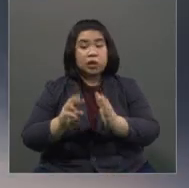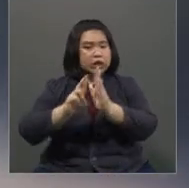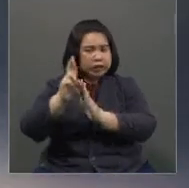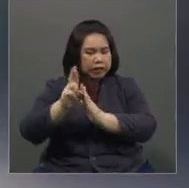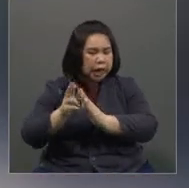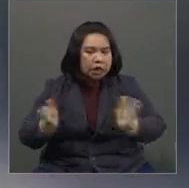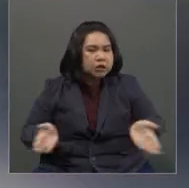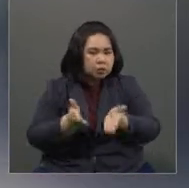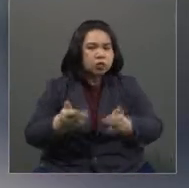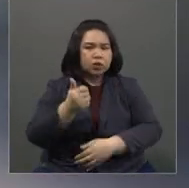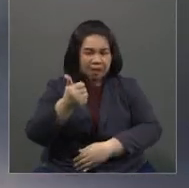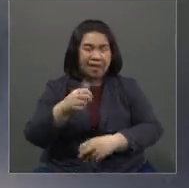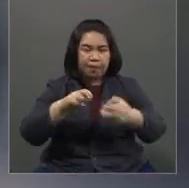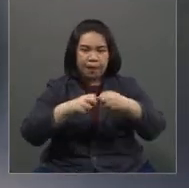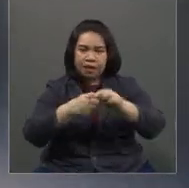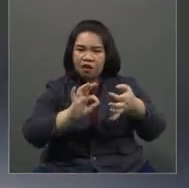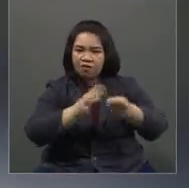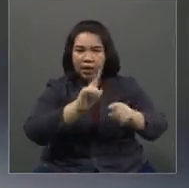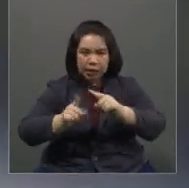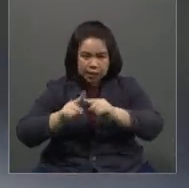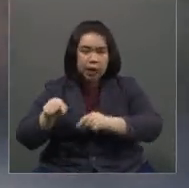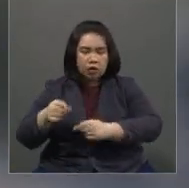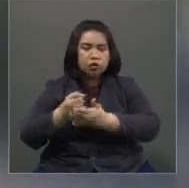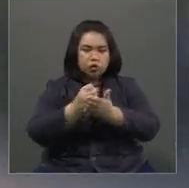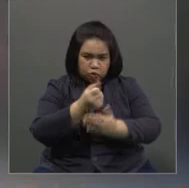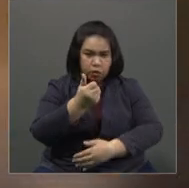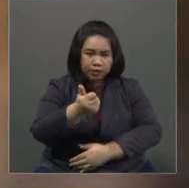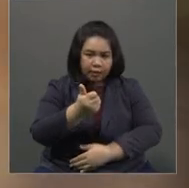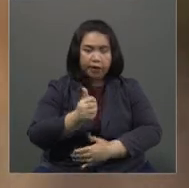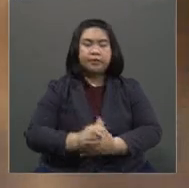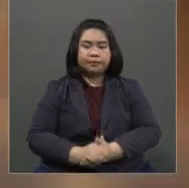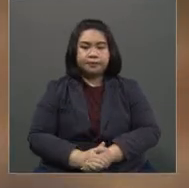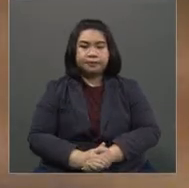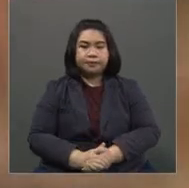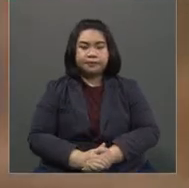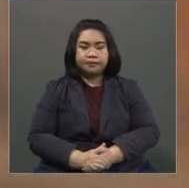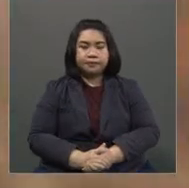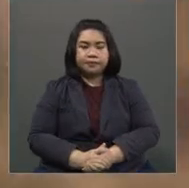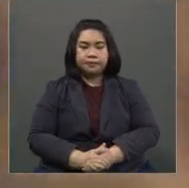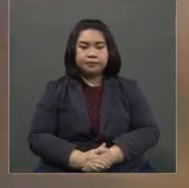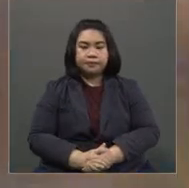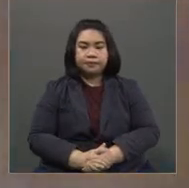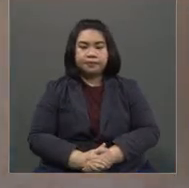สนับสนุนภารกิจป้องกันและแก้ไขปัญหาไฟป่ารวมถึง PM 2.5อย่างเต็มที่